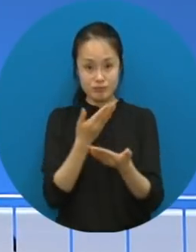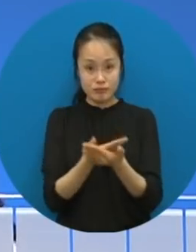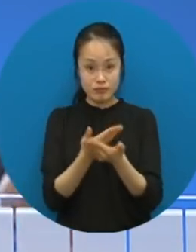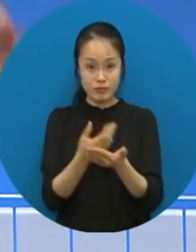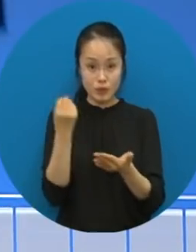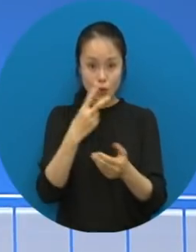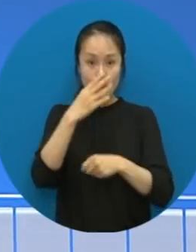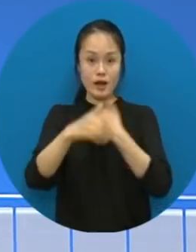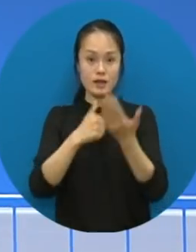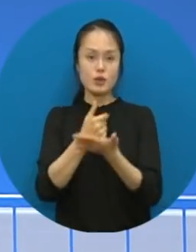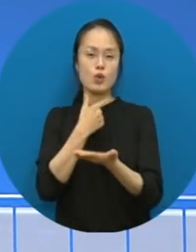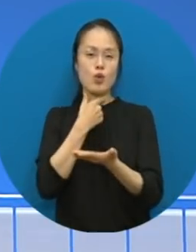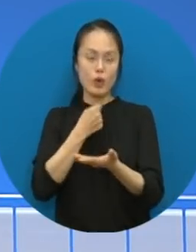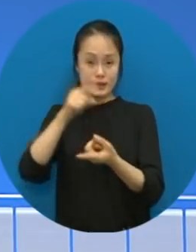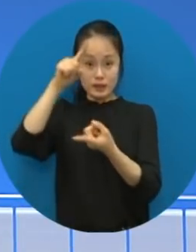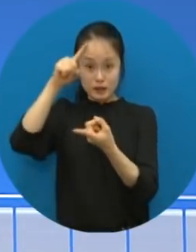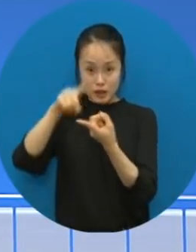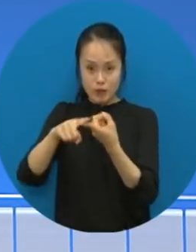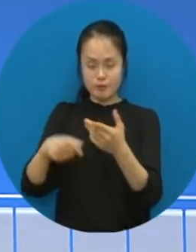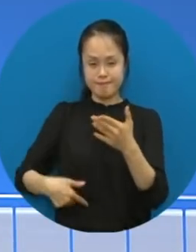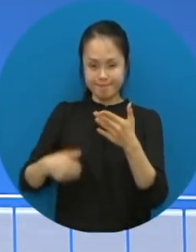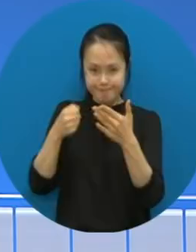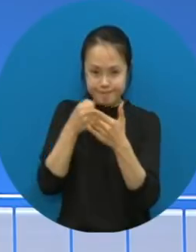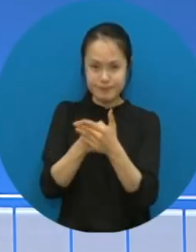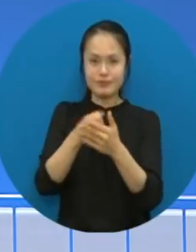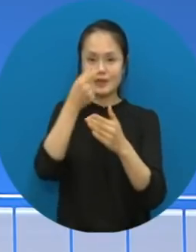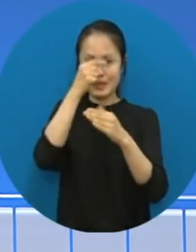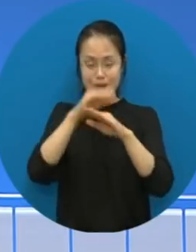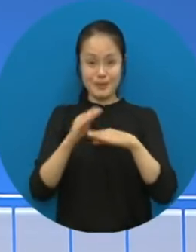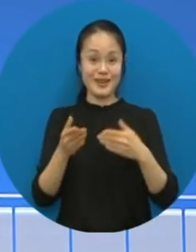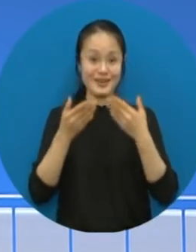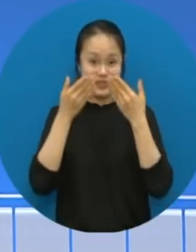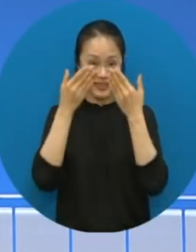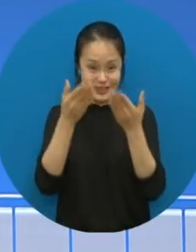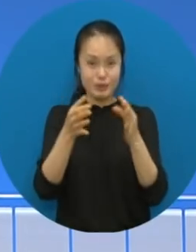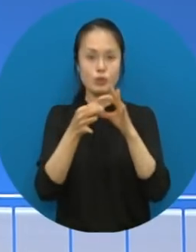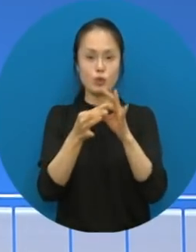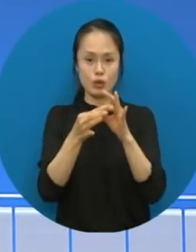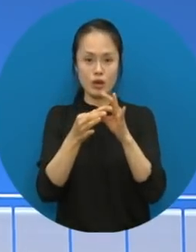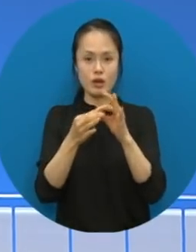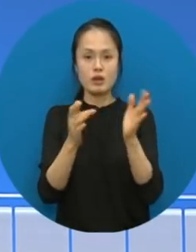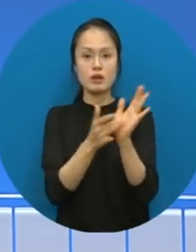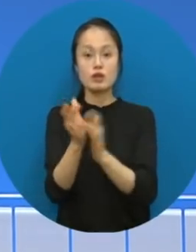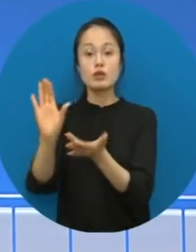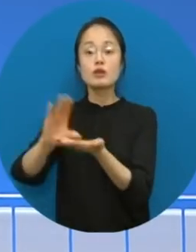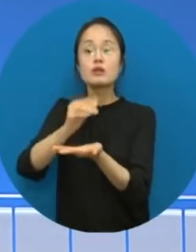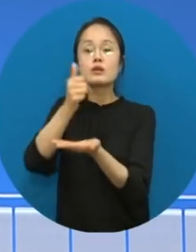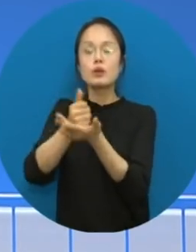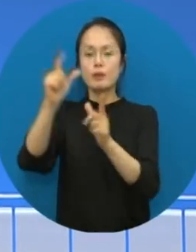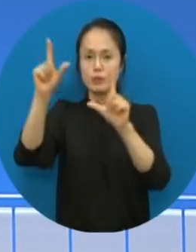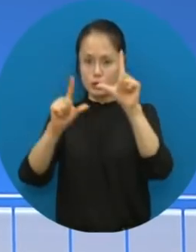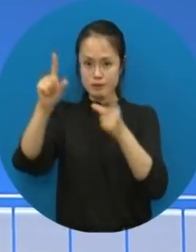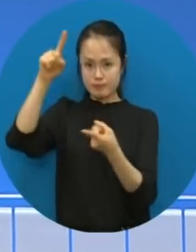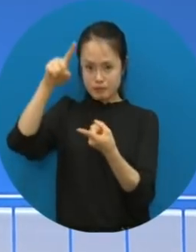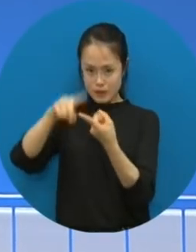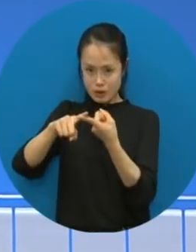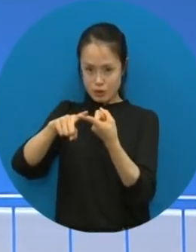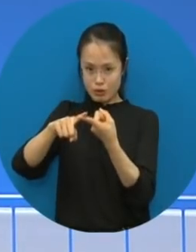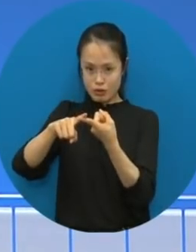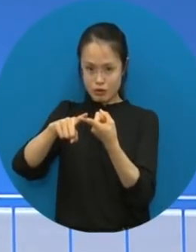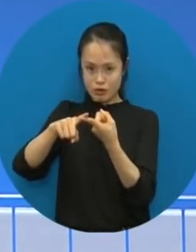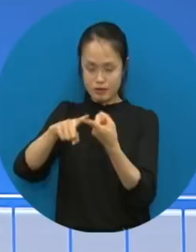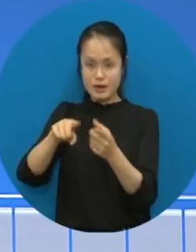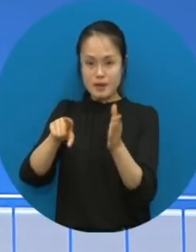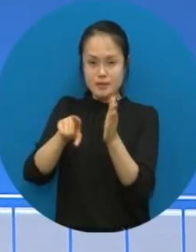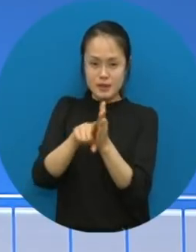원하신 대로 결정을 예배로 드려 예수 그리스도의 모습에 예수 그리스도의 믿음의 분량까지